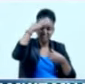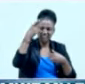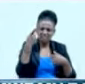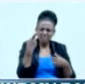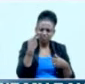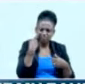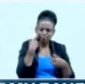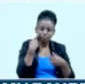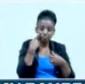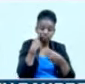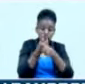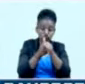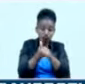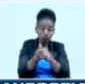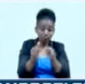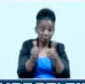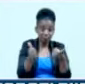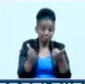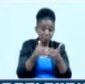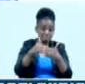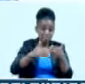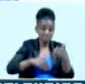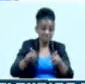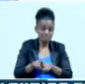aya mabwiriza yubahirizwa nk'uko byari bimeze mbere?